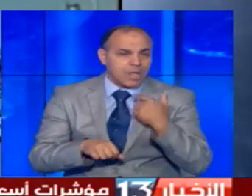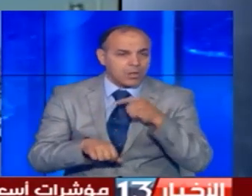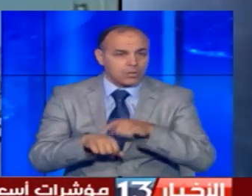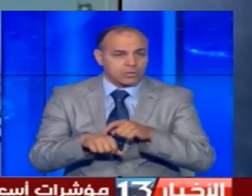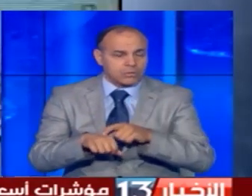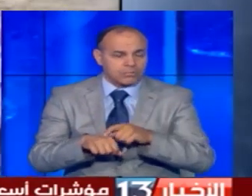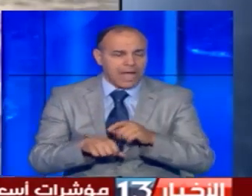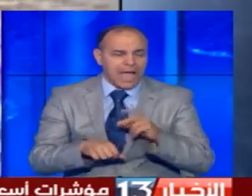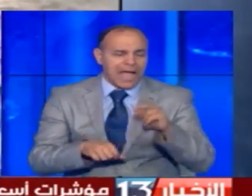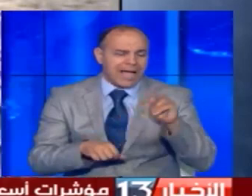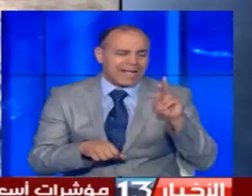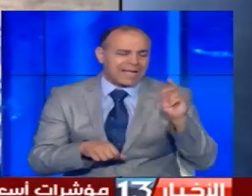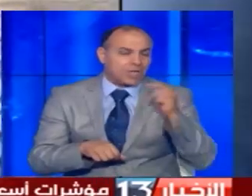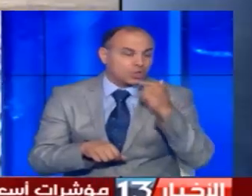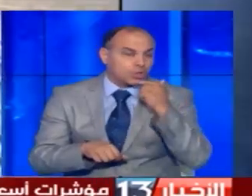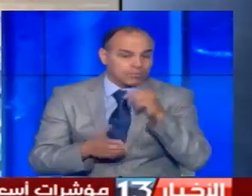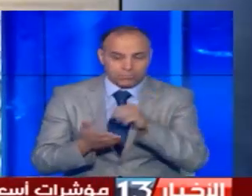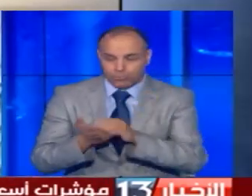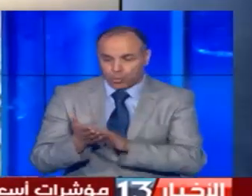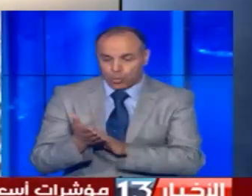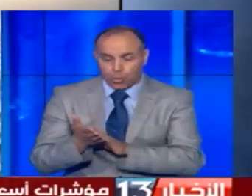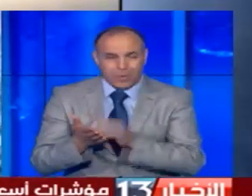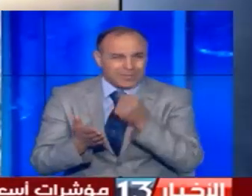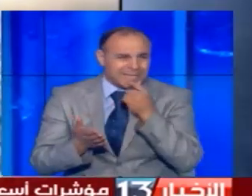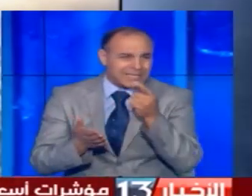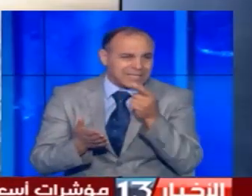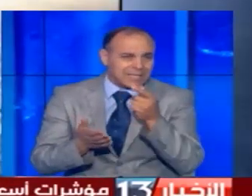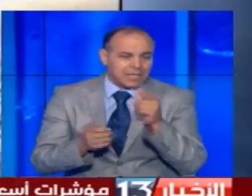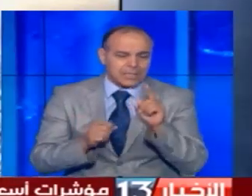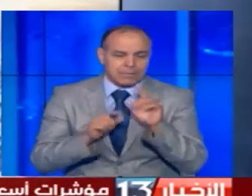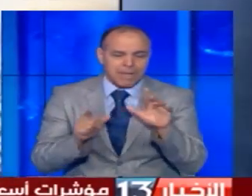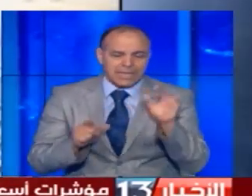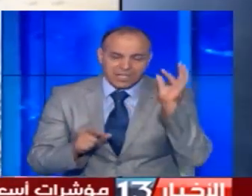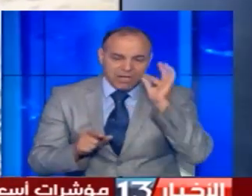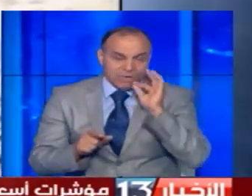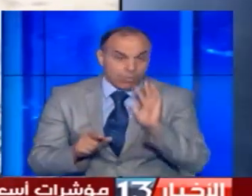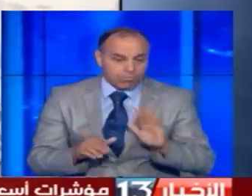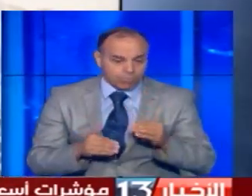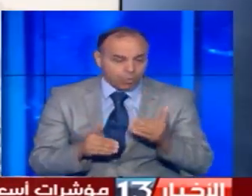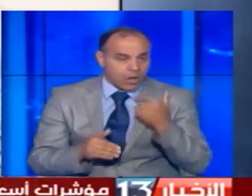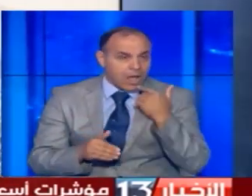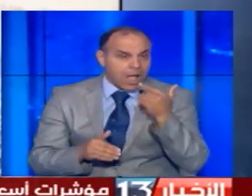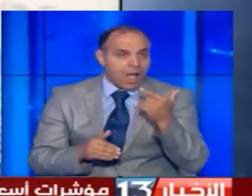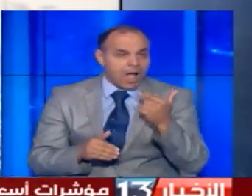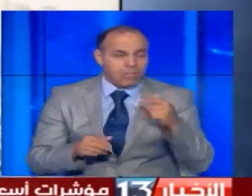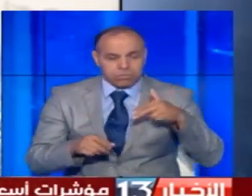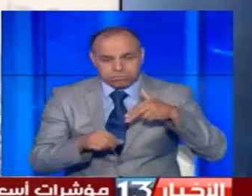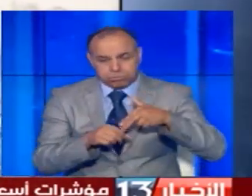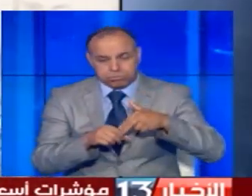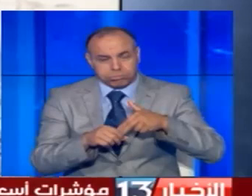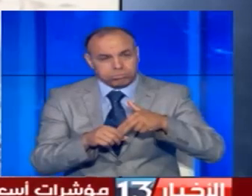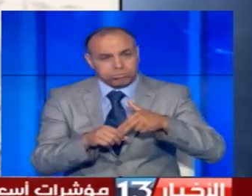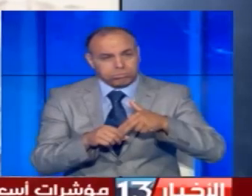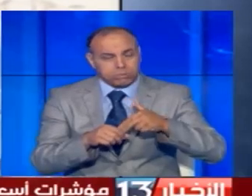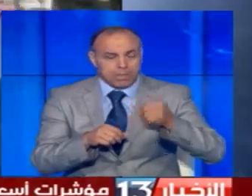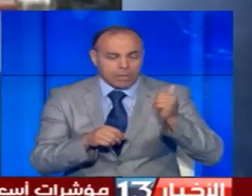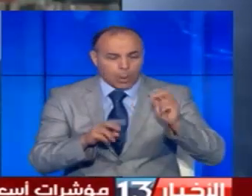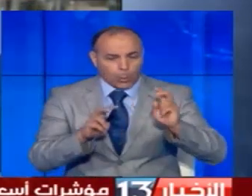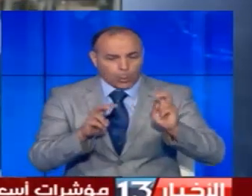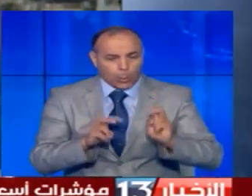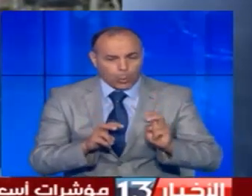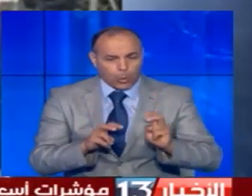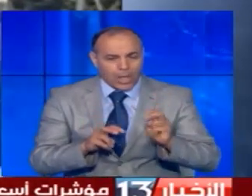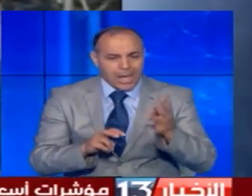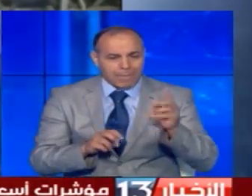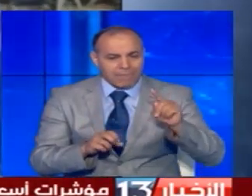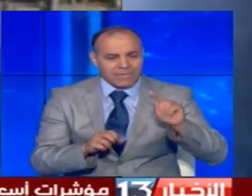غرينتش ليسجل اقل مستوى منذ السابع عشر من ابريل وكان الخام وسجل هبوطا امس باربع